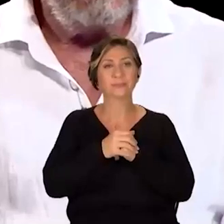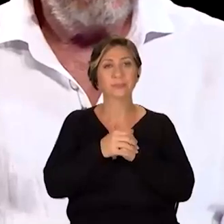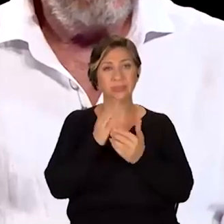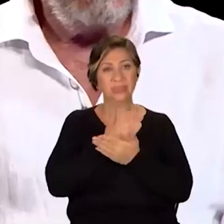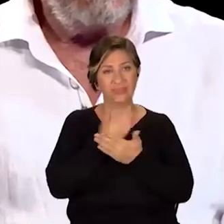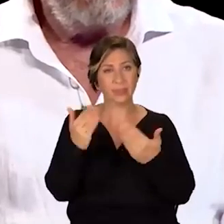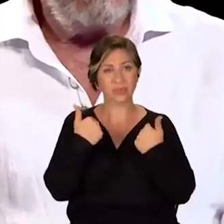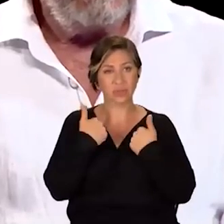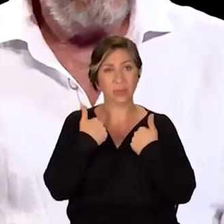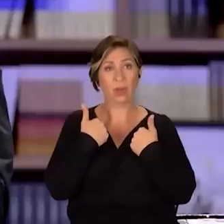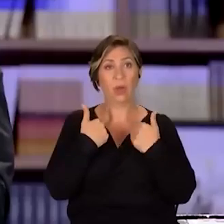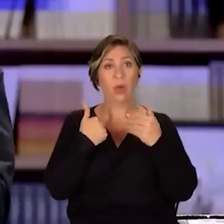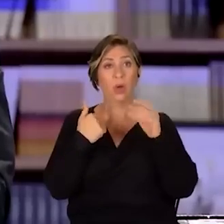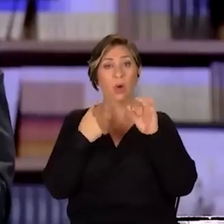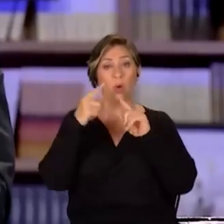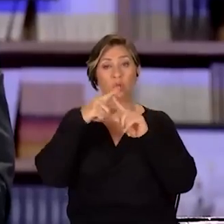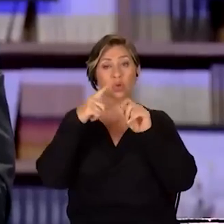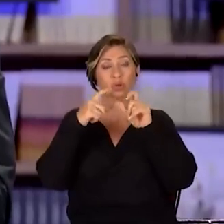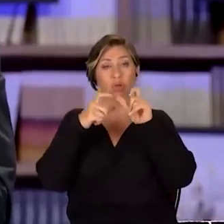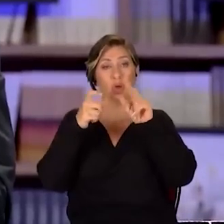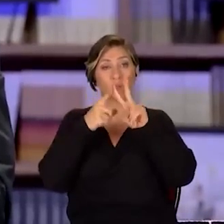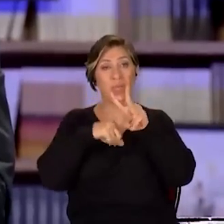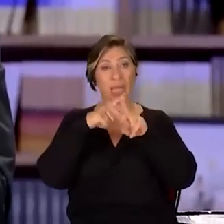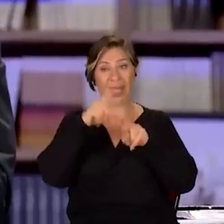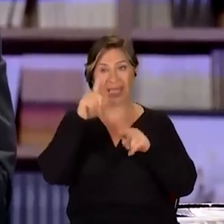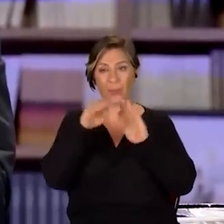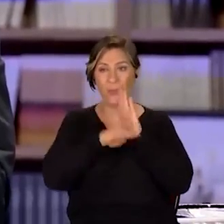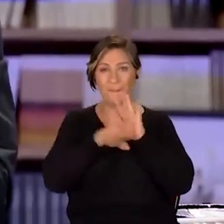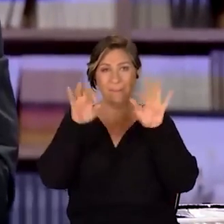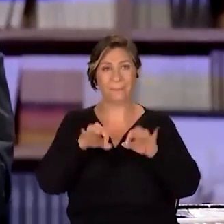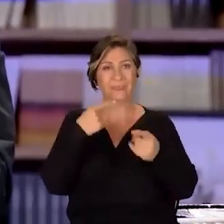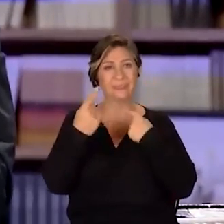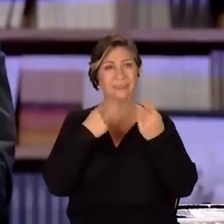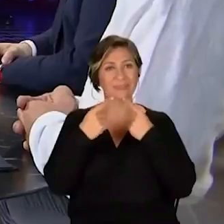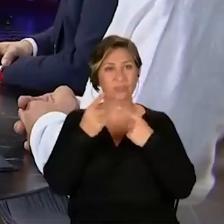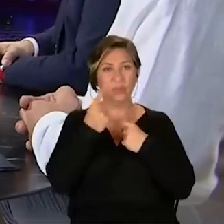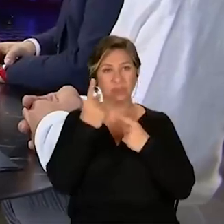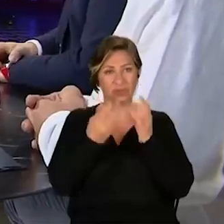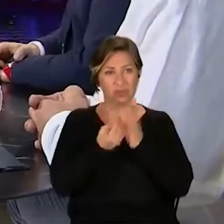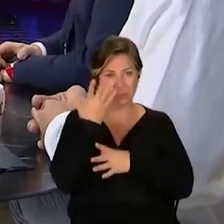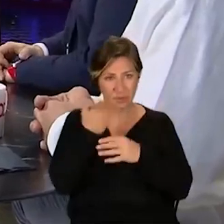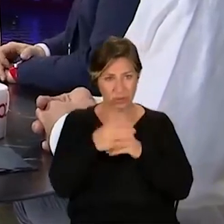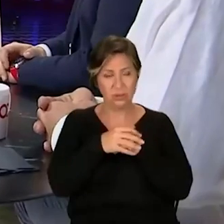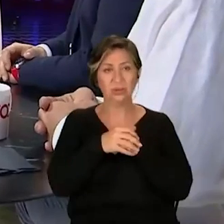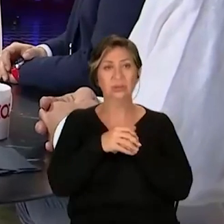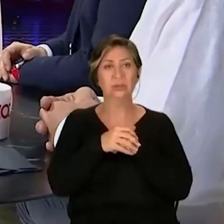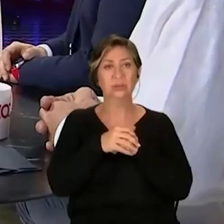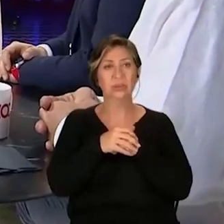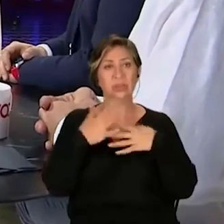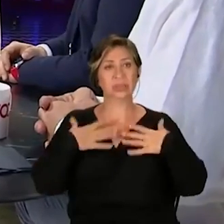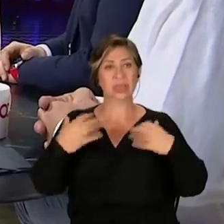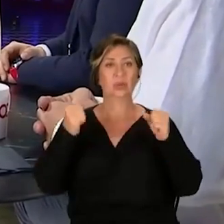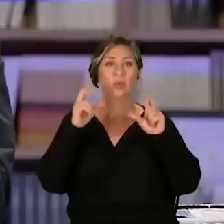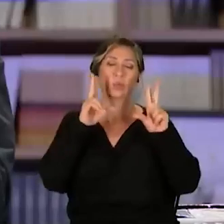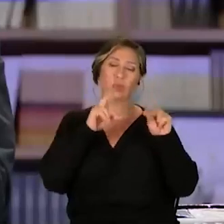Devam edeceğim. Ortosomnia diye bizim ilk program evet. Başına bahsettiğimiz böyle bir şey çıkmış. Evet. Sağlıklı